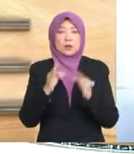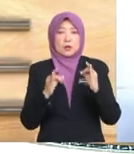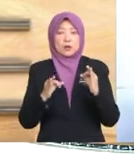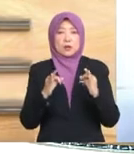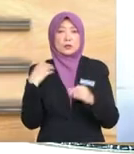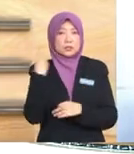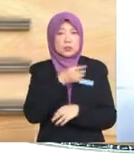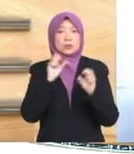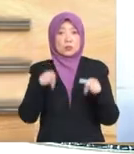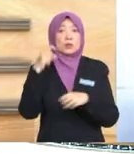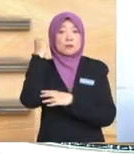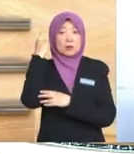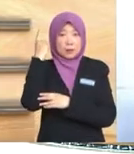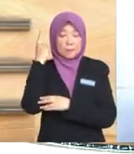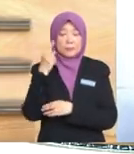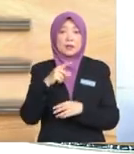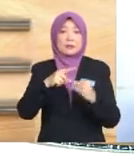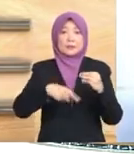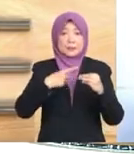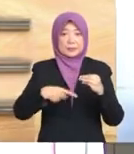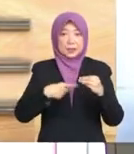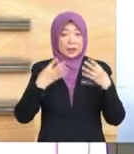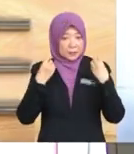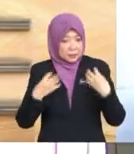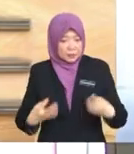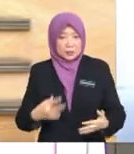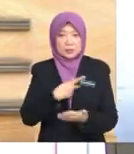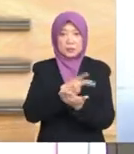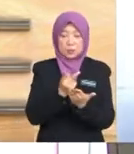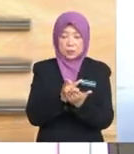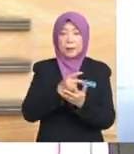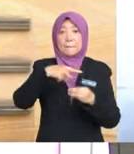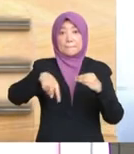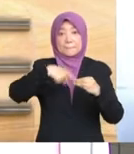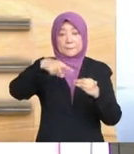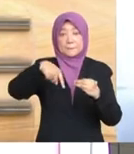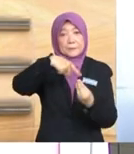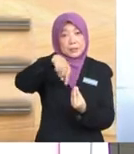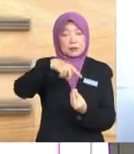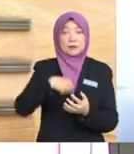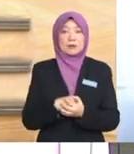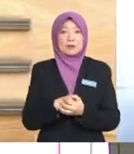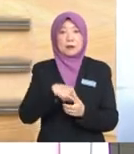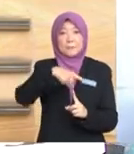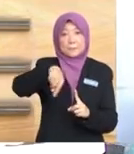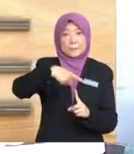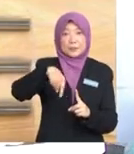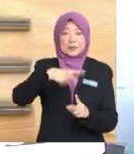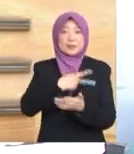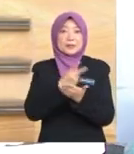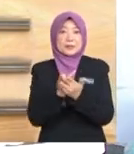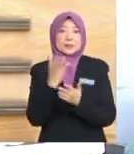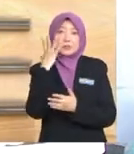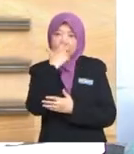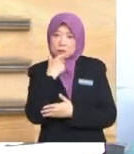tentang hiasan-hiasan kek ni? Oh, bila kek itu cantik, kita nampak berselera nak makan kan? Mesti kalau kita pergi kedai, mesti kita